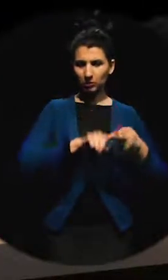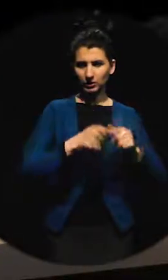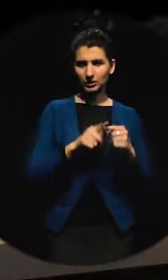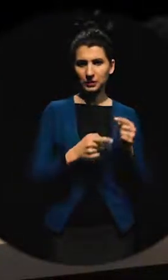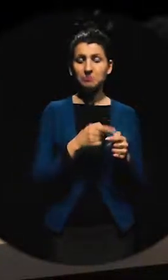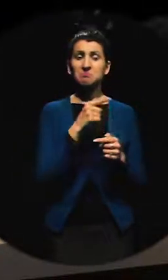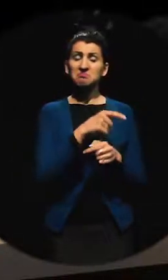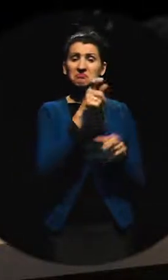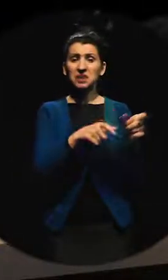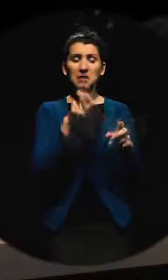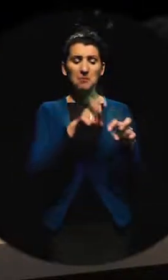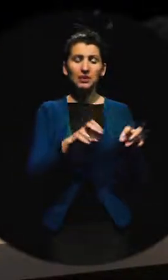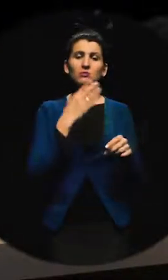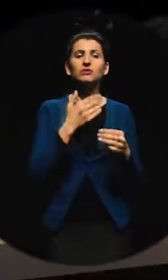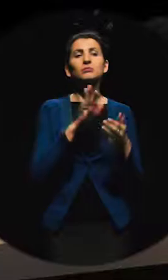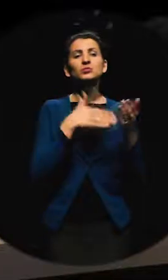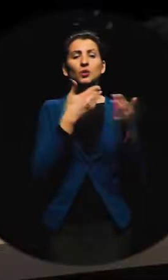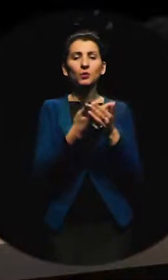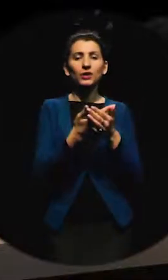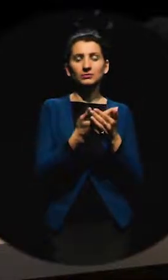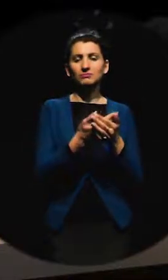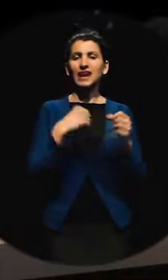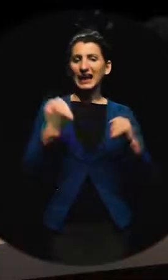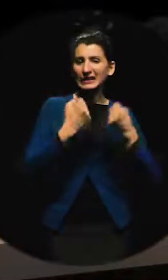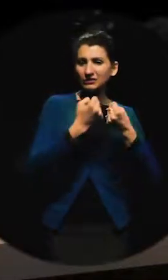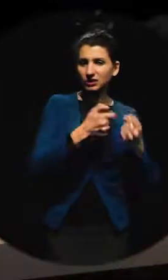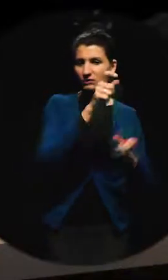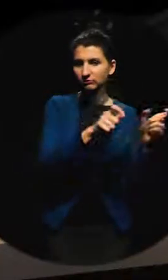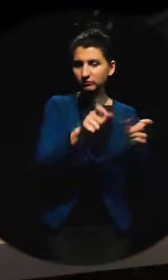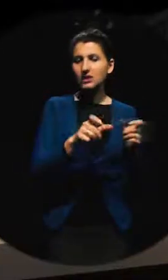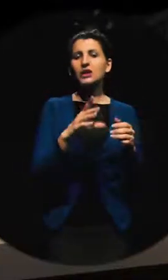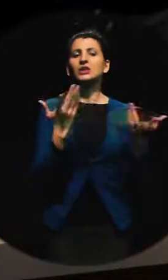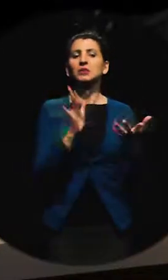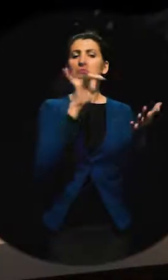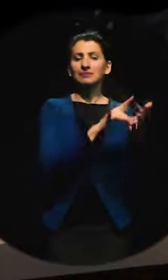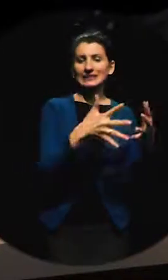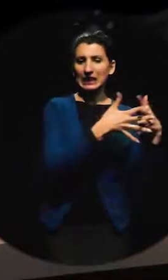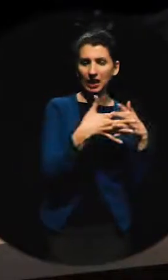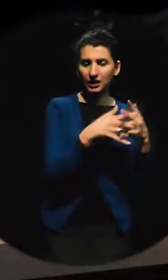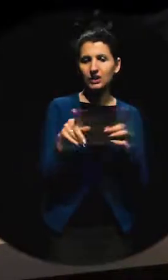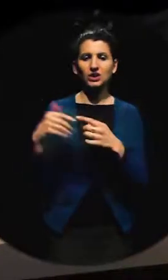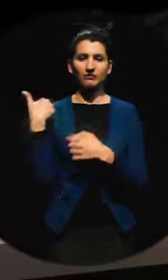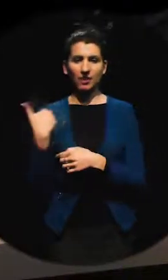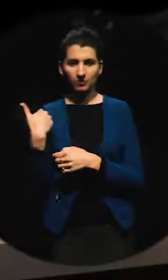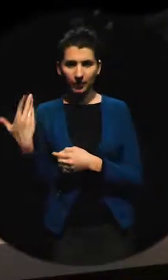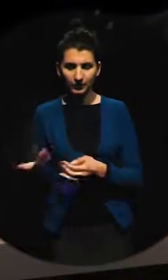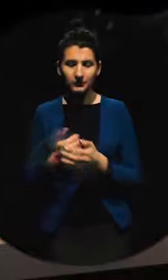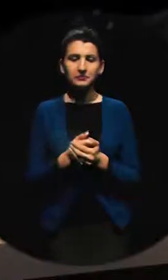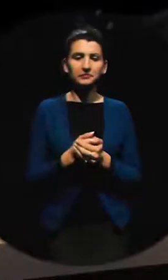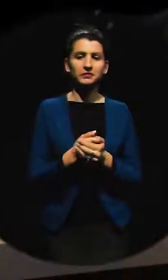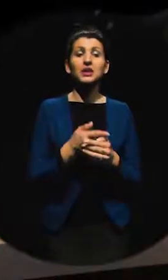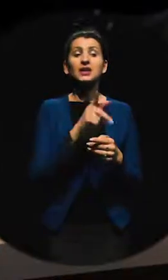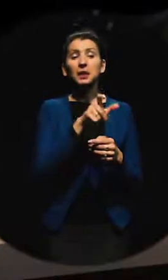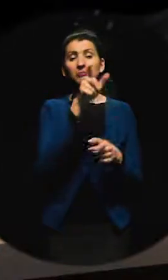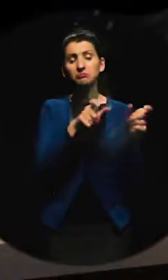na przykładzie działań aktywistów w Stanach Zjednoczonych i w Wielkiej Brytanii, gdzie ruch walczący o prawa osób z